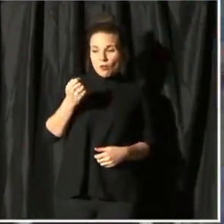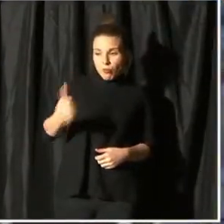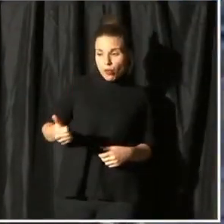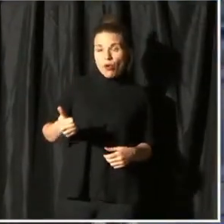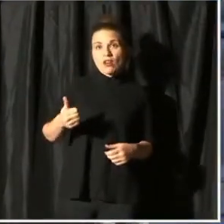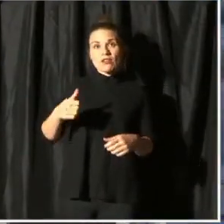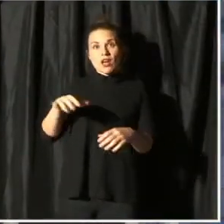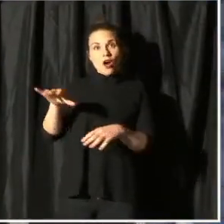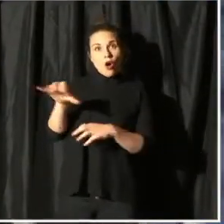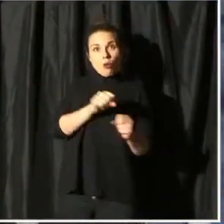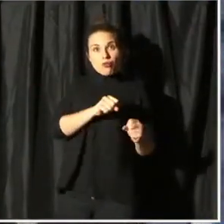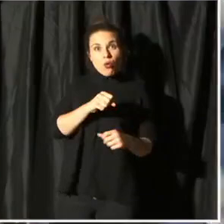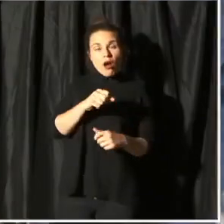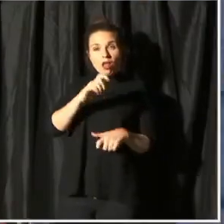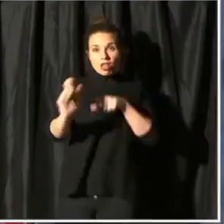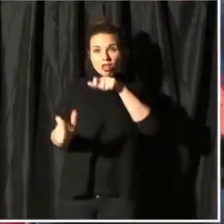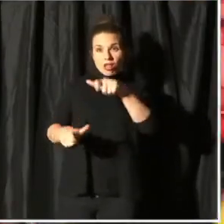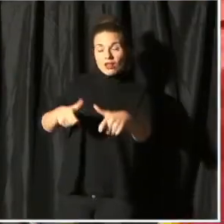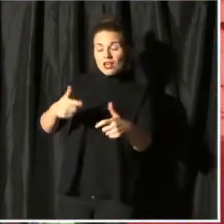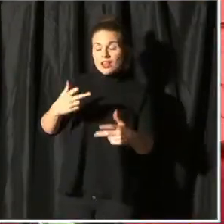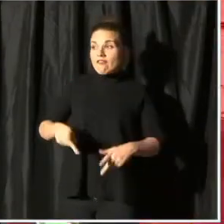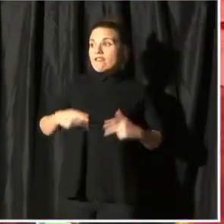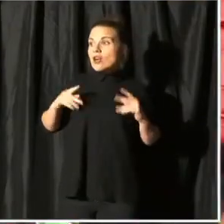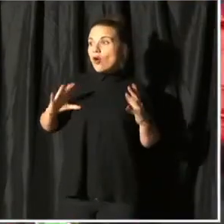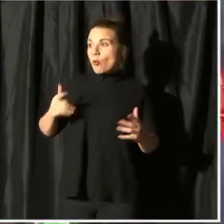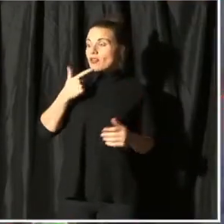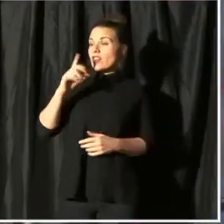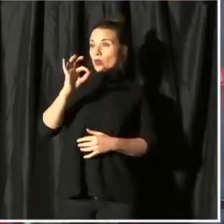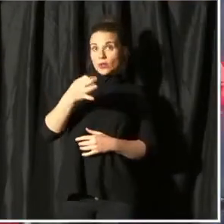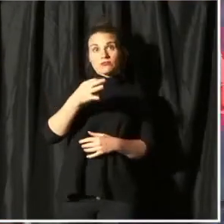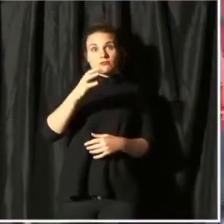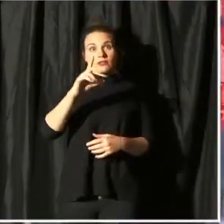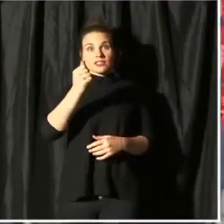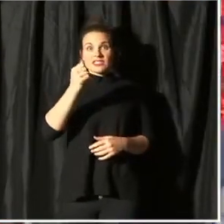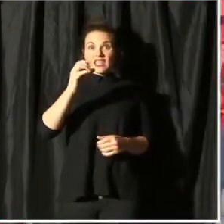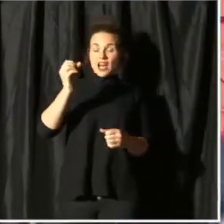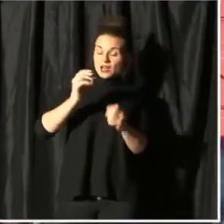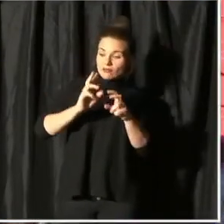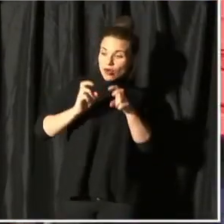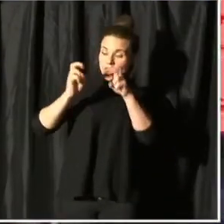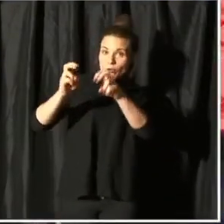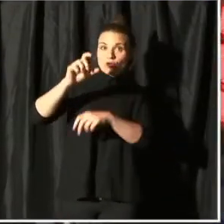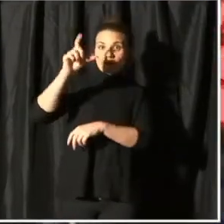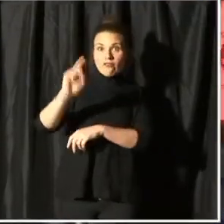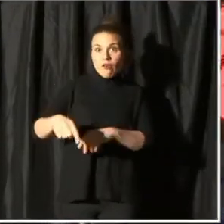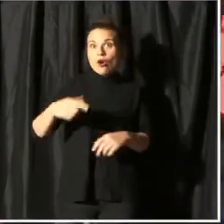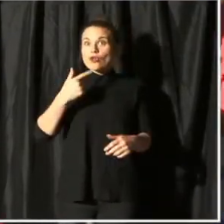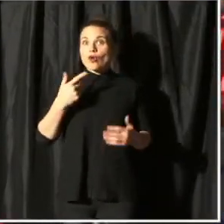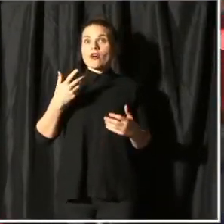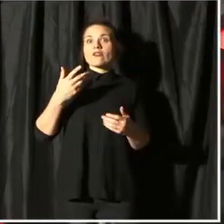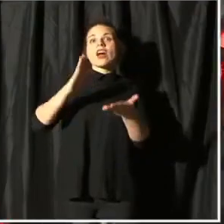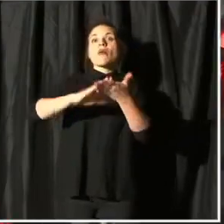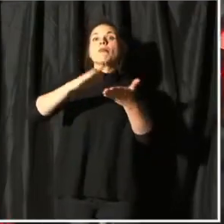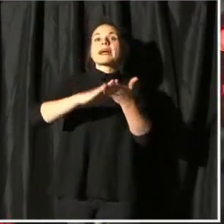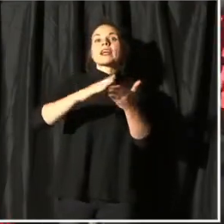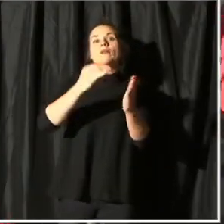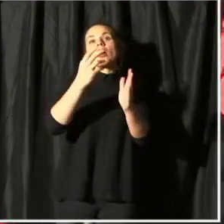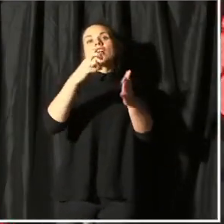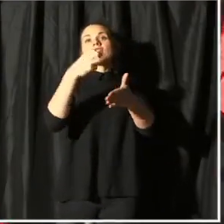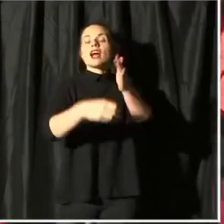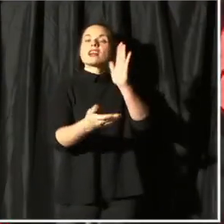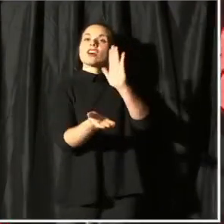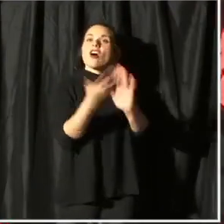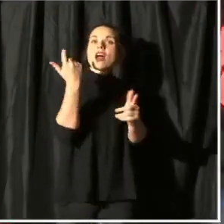ça c'est clair mais on nous demande pas l'aumône toutes les primes défiscaliser on n'en veut pas on veut un vrai smic on veut une vraie augmentation